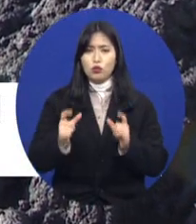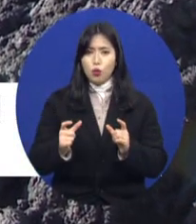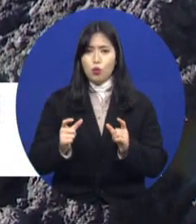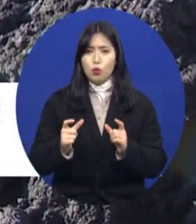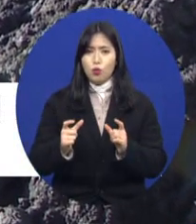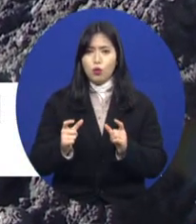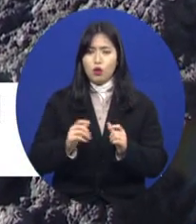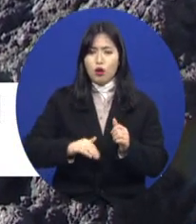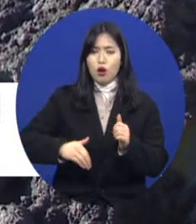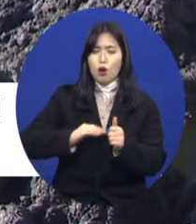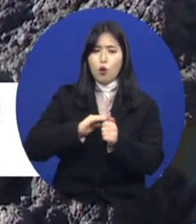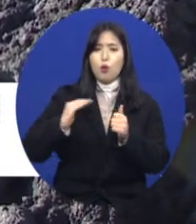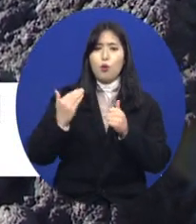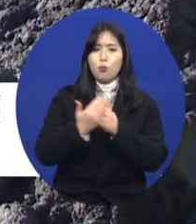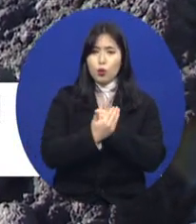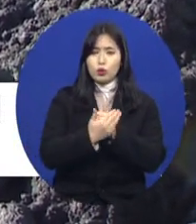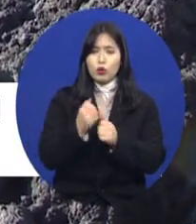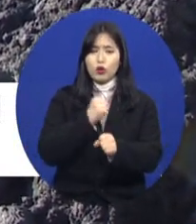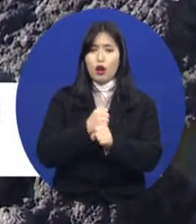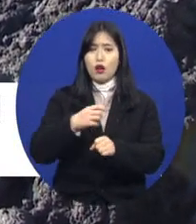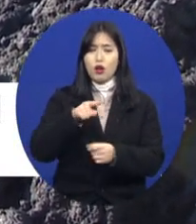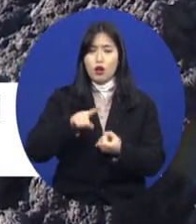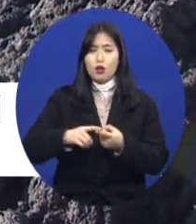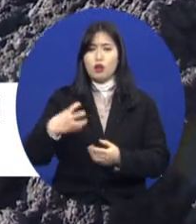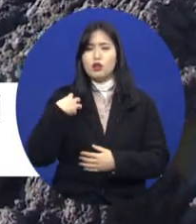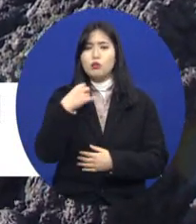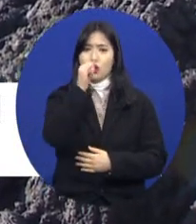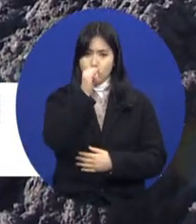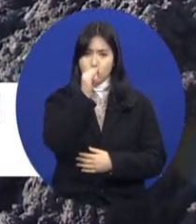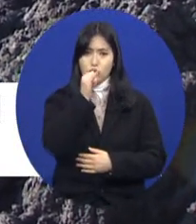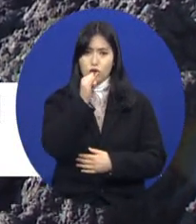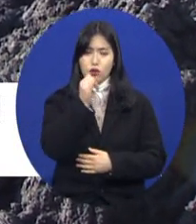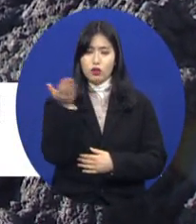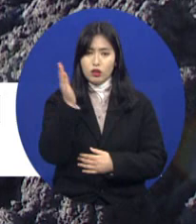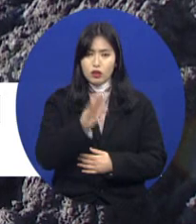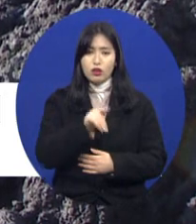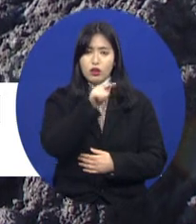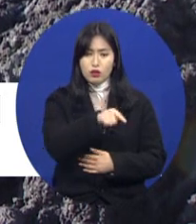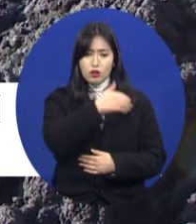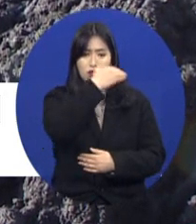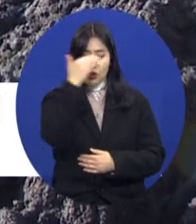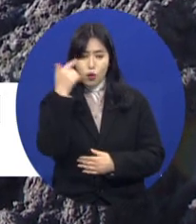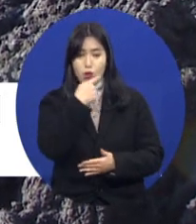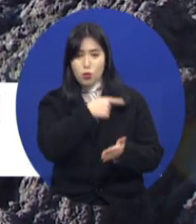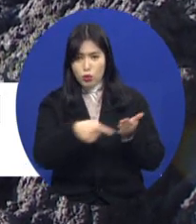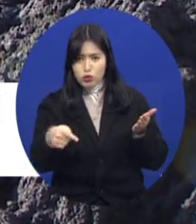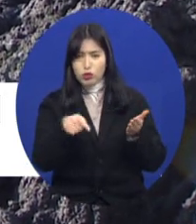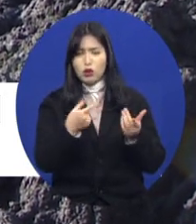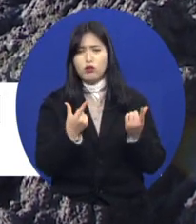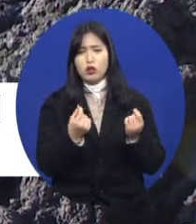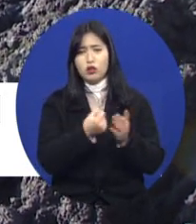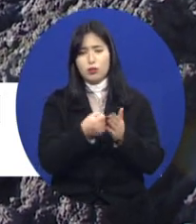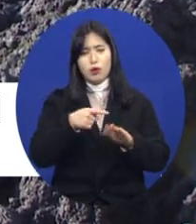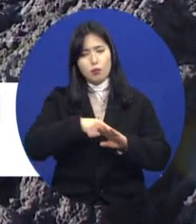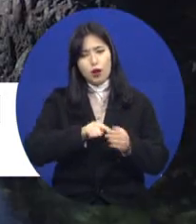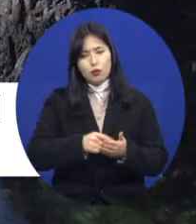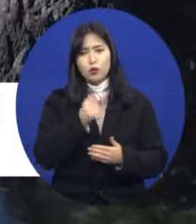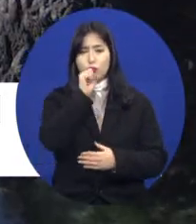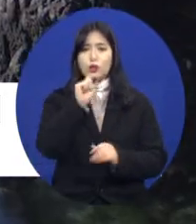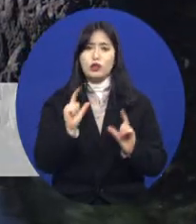환경 아름답게 보존해야 될 좀 의무가 있는데 그 경관의 훼손시키는 것 같아서 좀 마음이